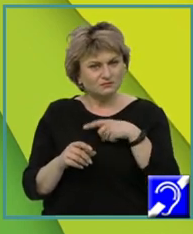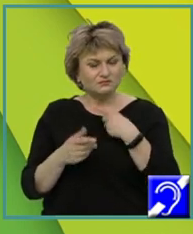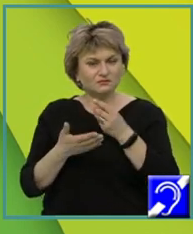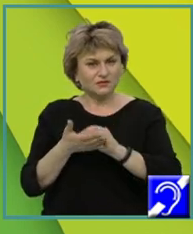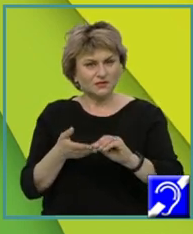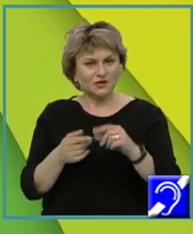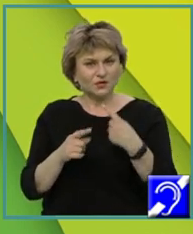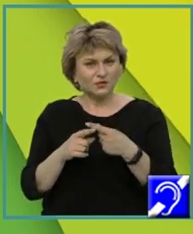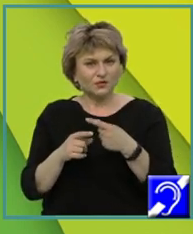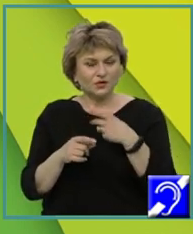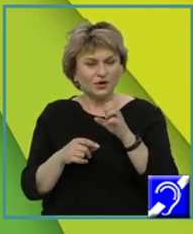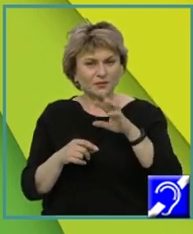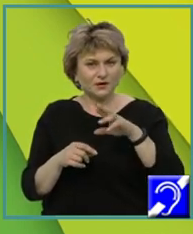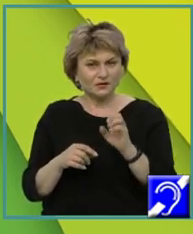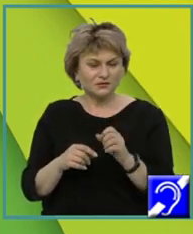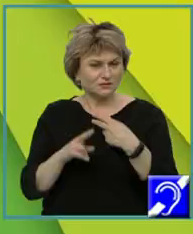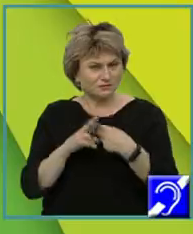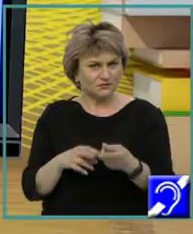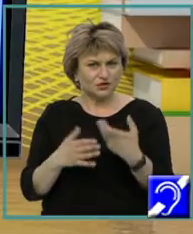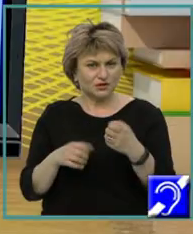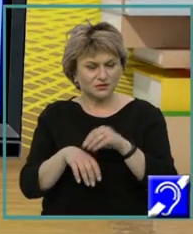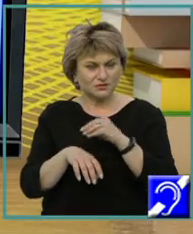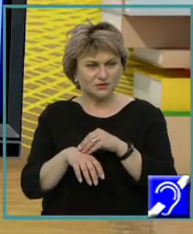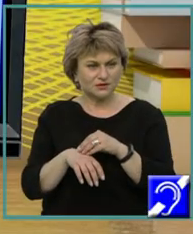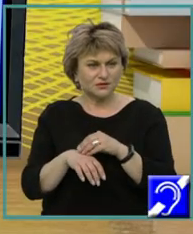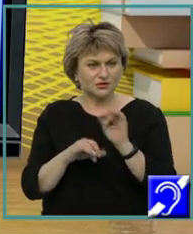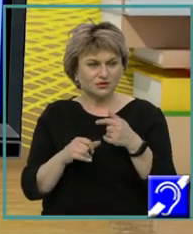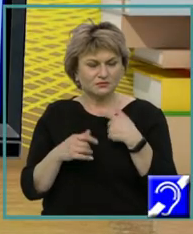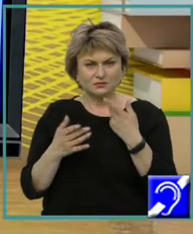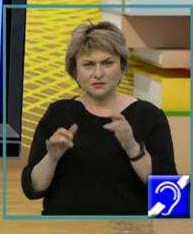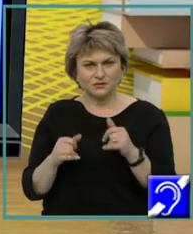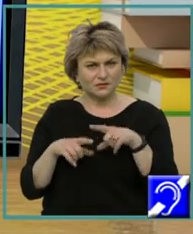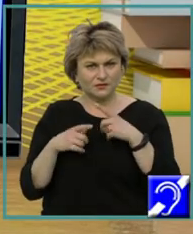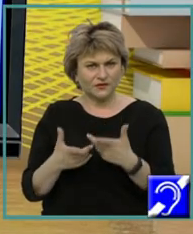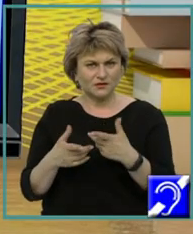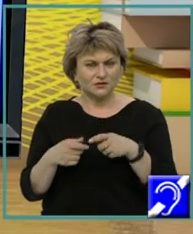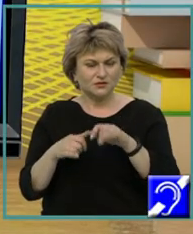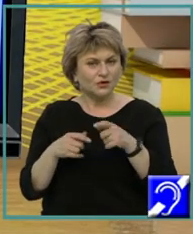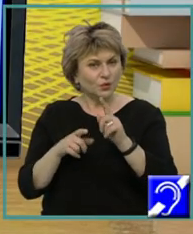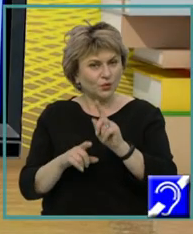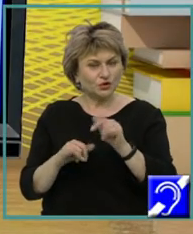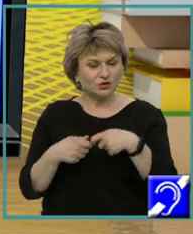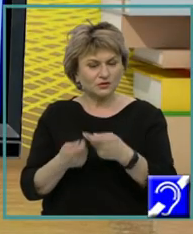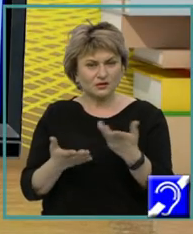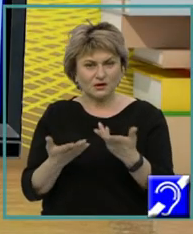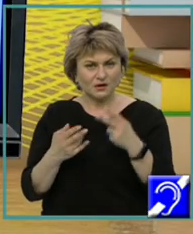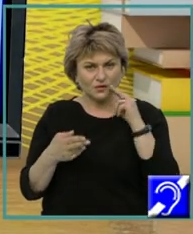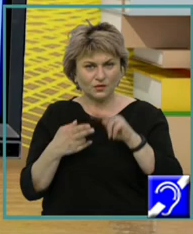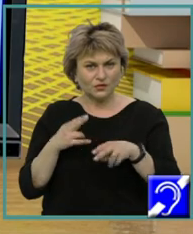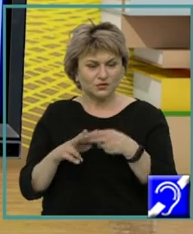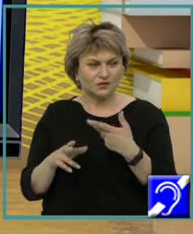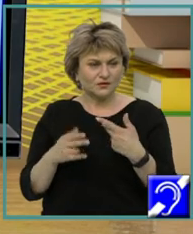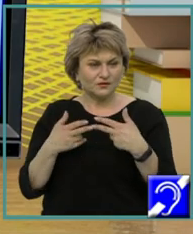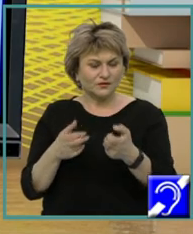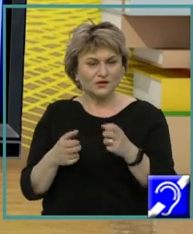scris cu o liminară sinceritate ceea ce simțiți ceea ce sa întâmplat în viața lui și celor pe care ia cunoscut fără ortografie